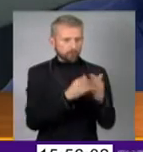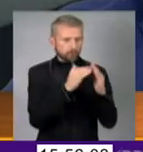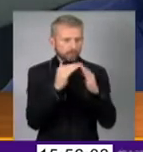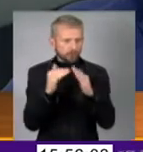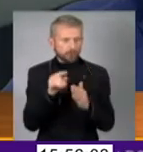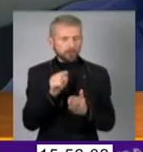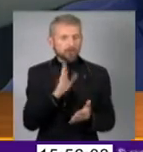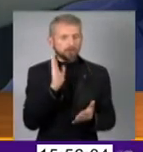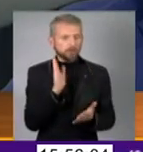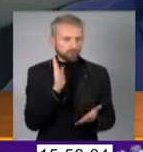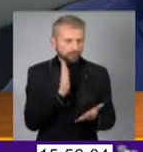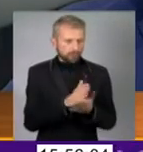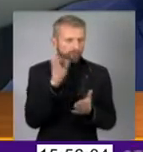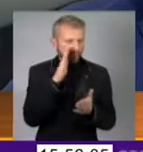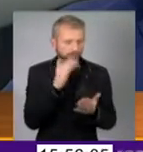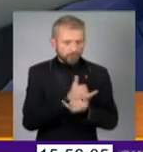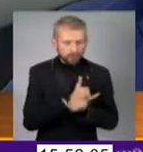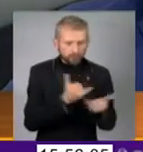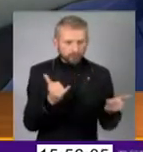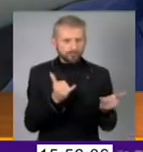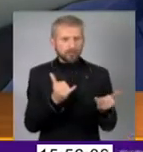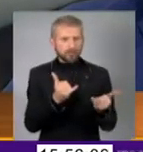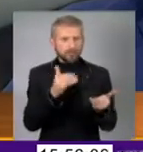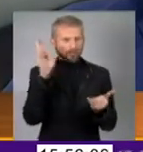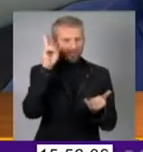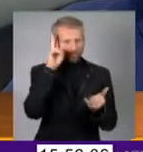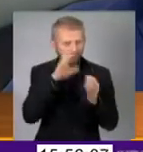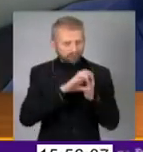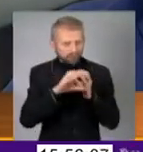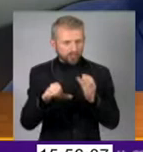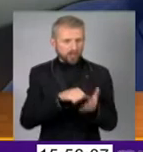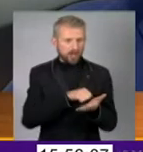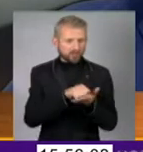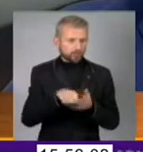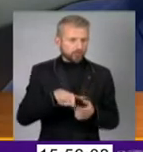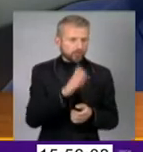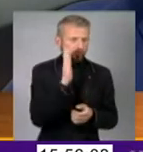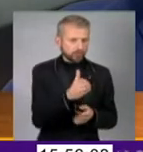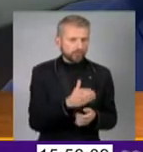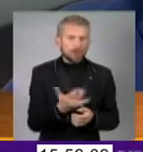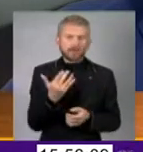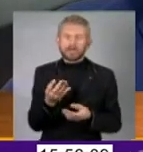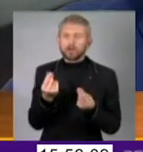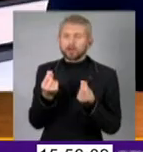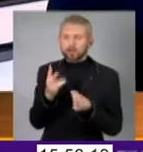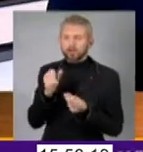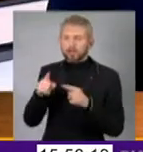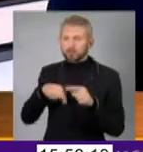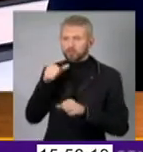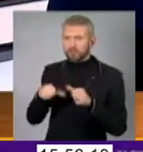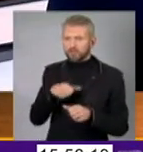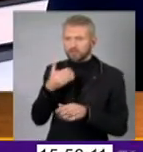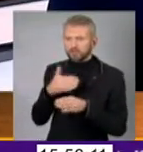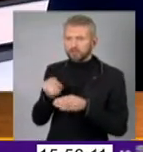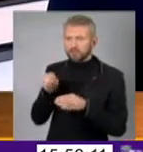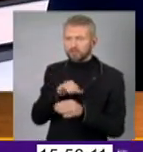з стабільним водопостачанням, з водовідведенням, і з асфальтованими дорогами. Тобто, скільки коштів, давайте так конкретно, на наступний рік виділено